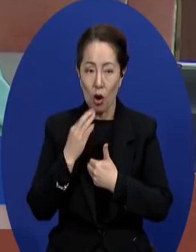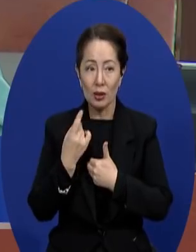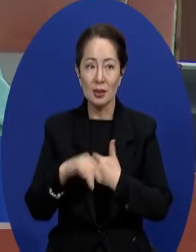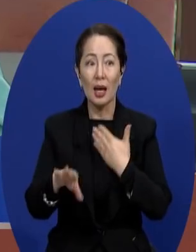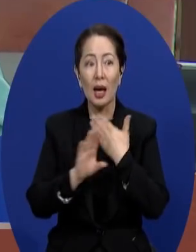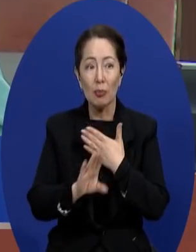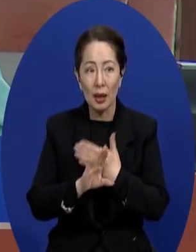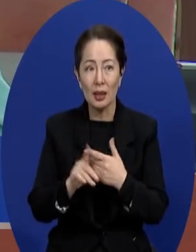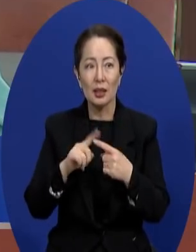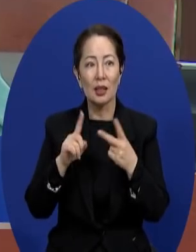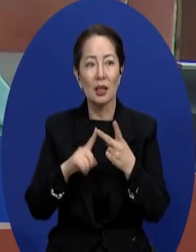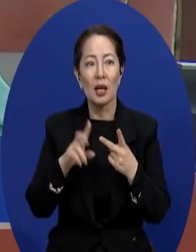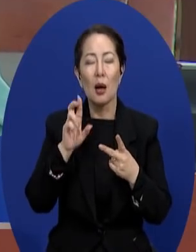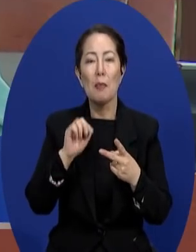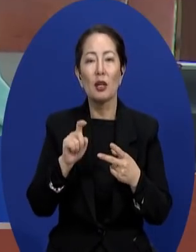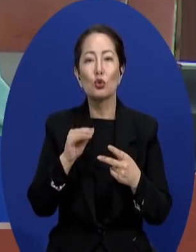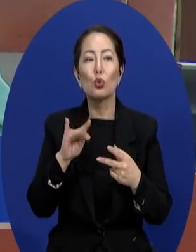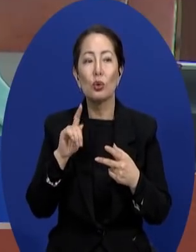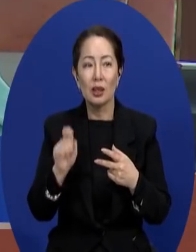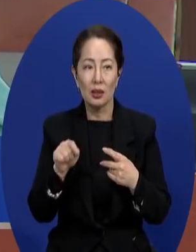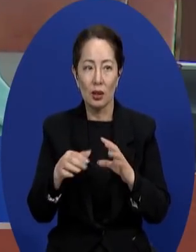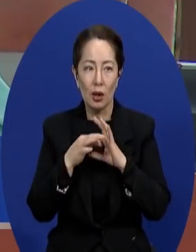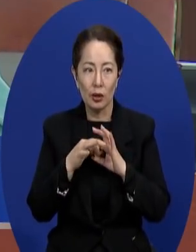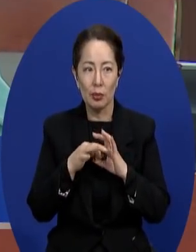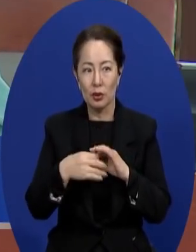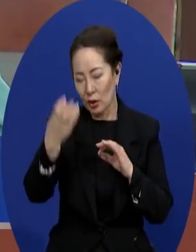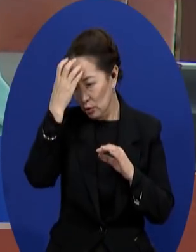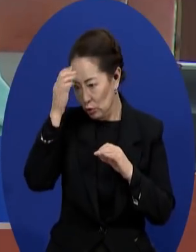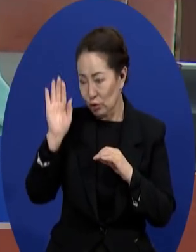бэхжүүлэх чиглэлээр төрийн зүгээс